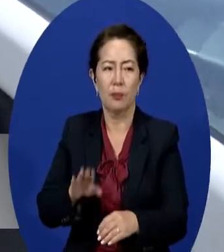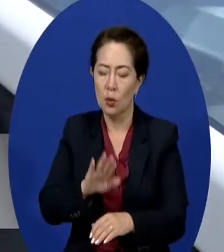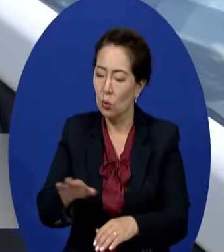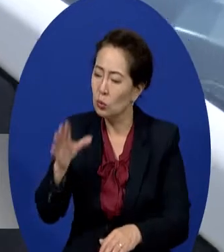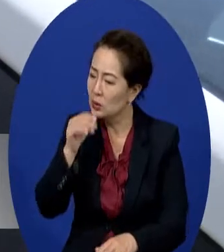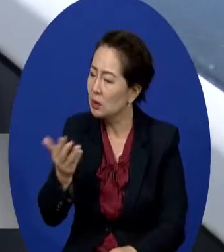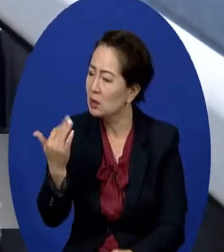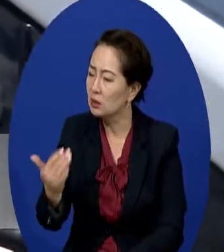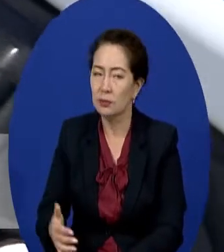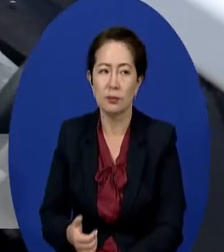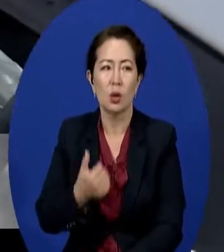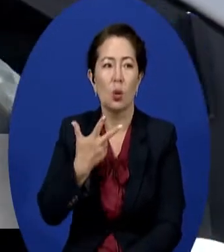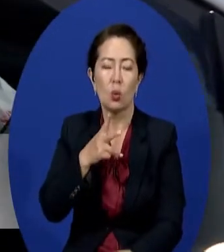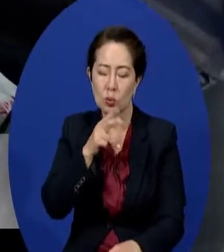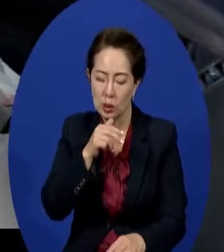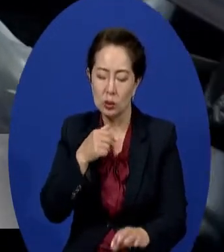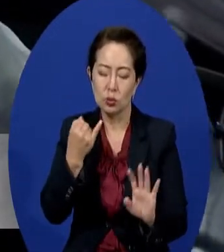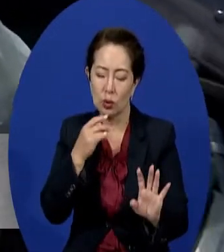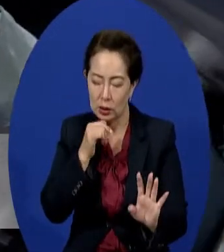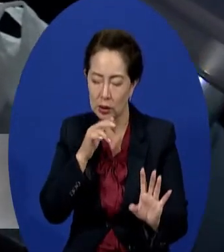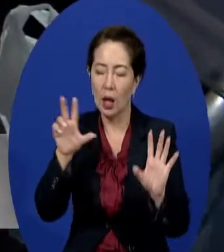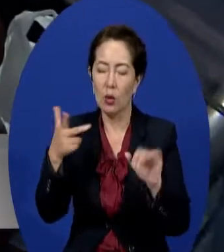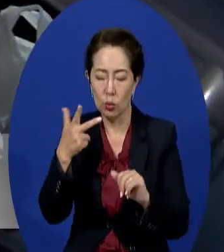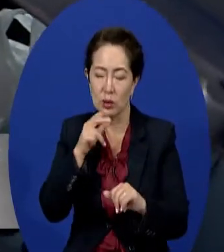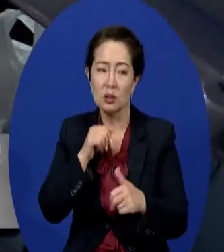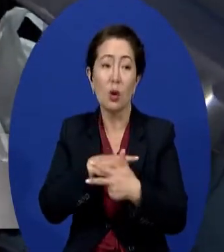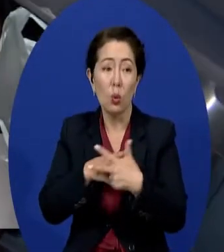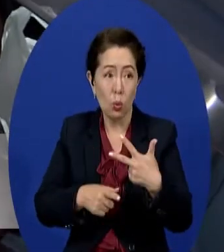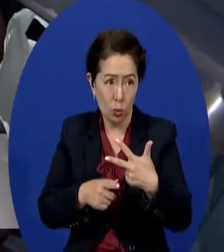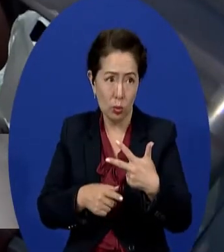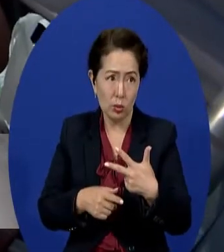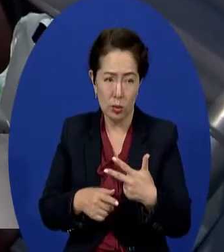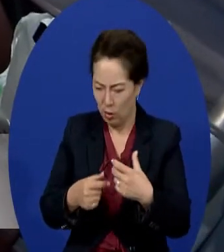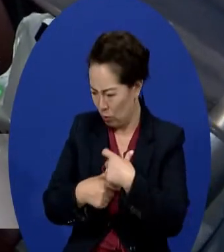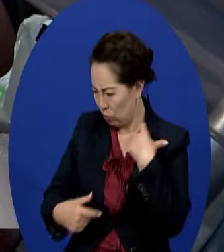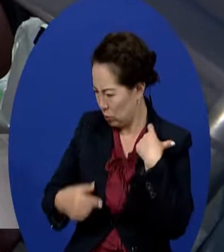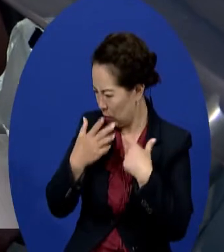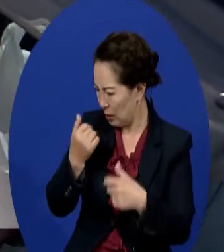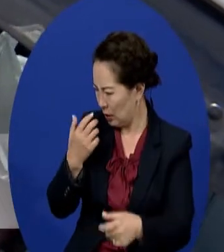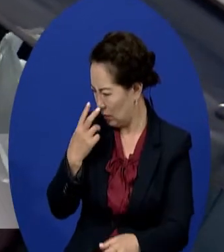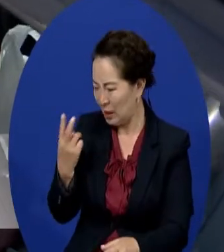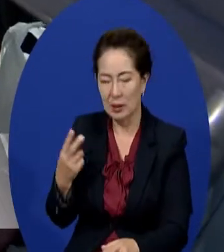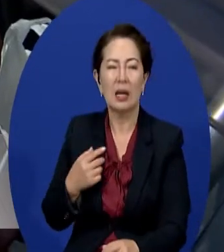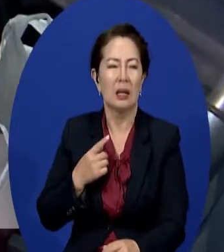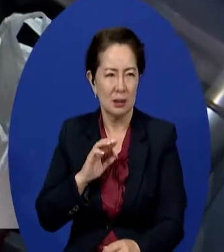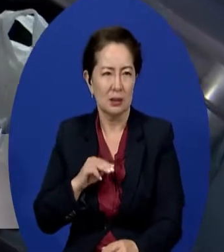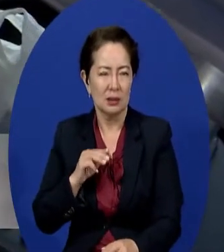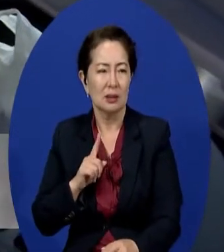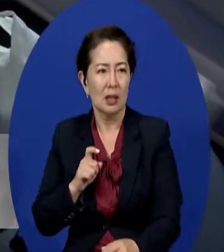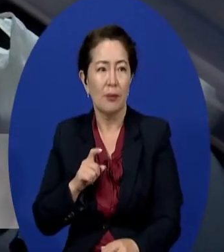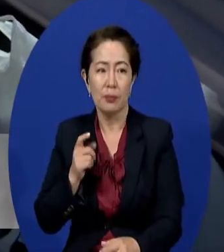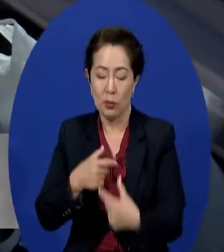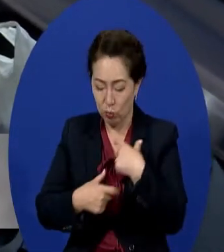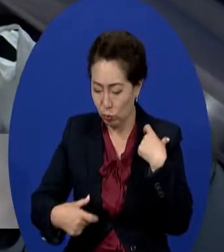хэдтэй вэ? 3, 6, 13. Гуруула бүсээ зүгээгүй харагдаж байна. За. Тэгэхээр та энэ